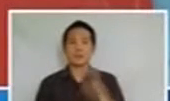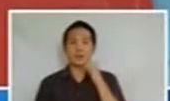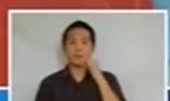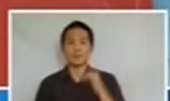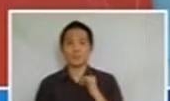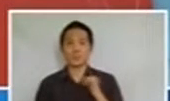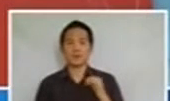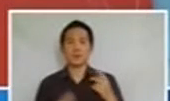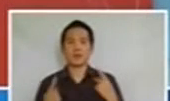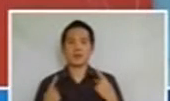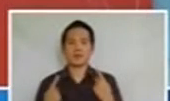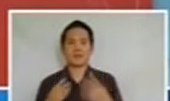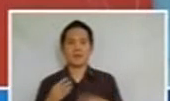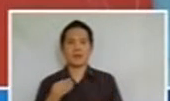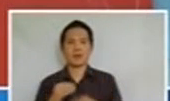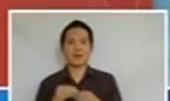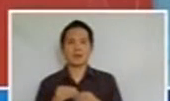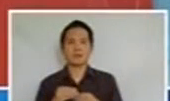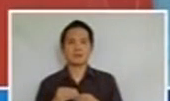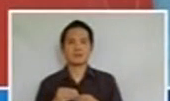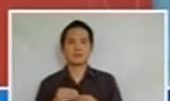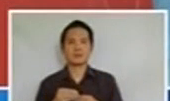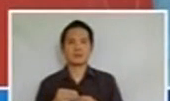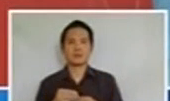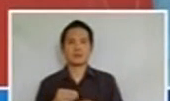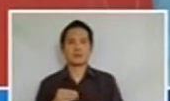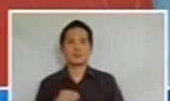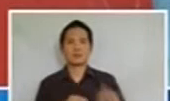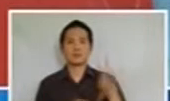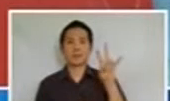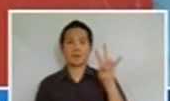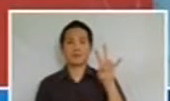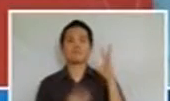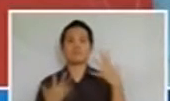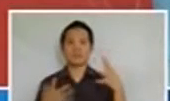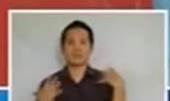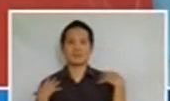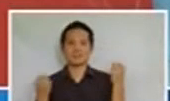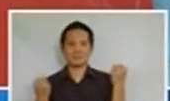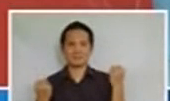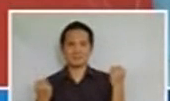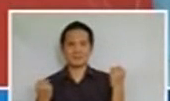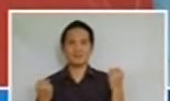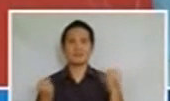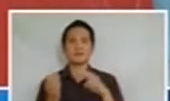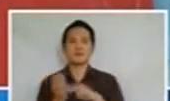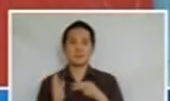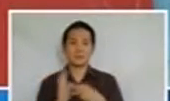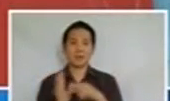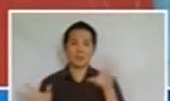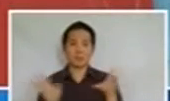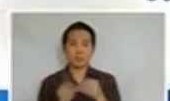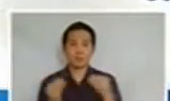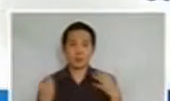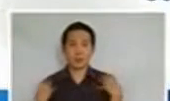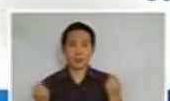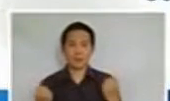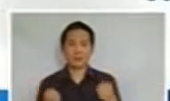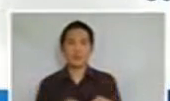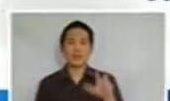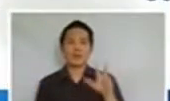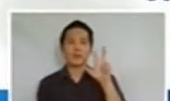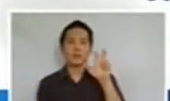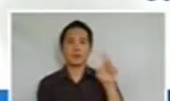Samantala, dumako naman tayo sa COVID-19 cases sa bansa. Sa huling talapon ng Department of Health, as of June 24, 4 p.m., umabot na po